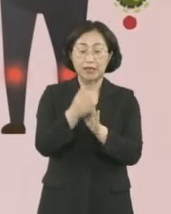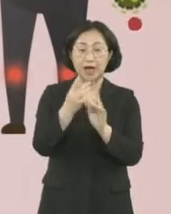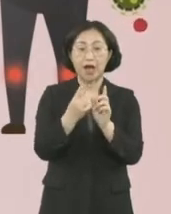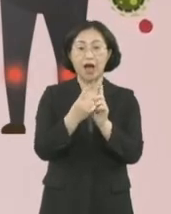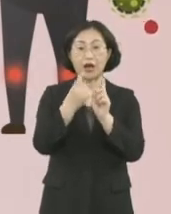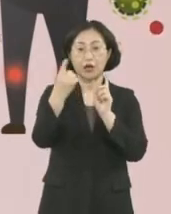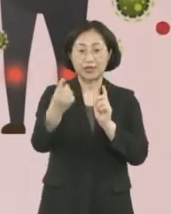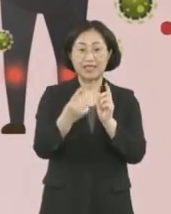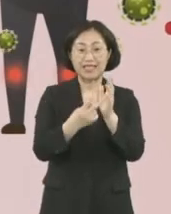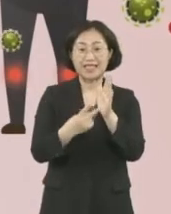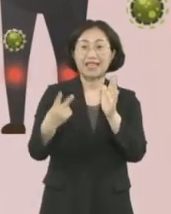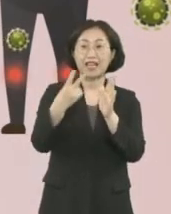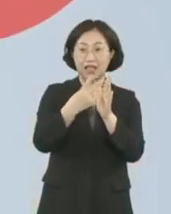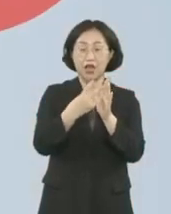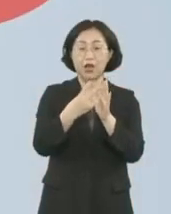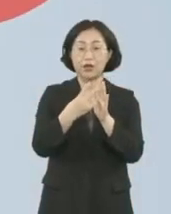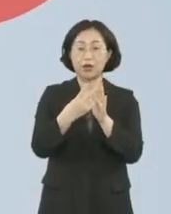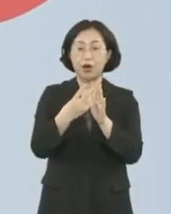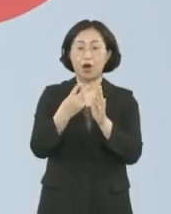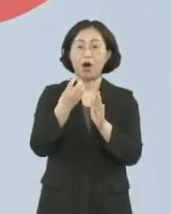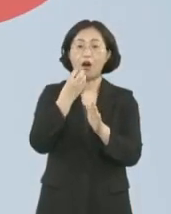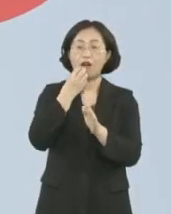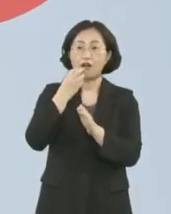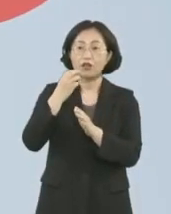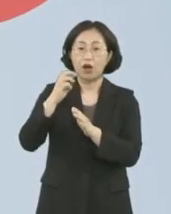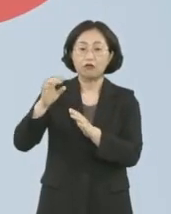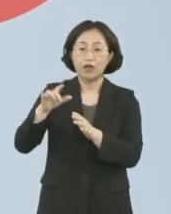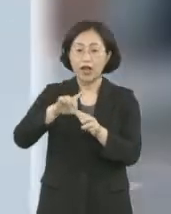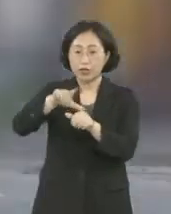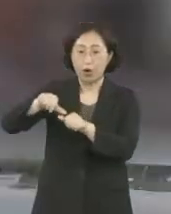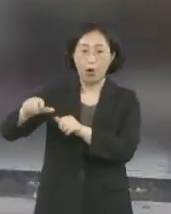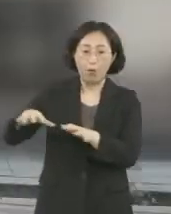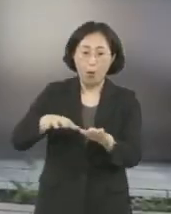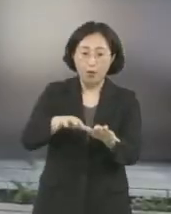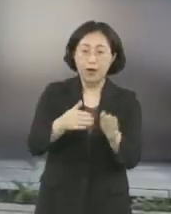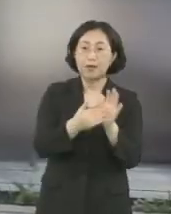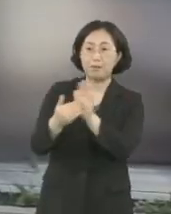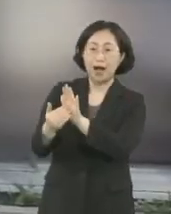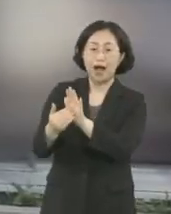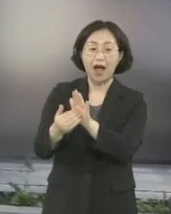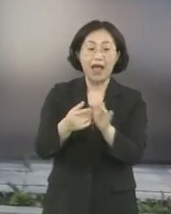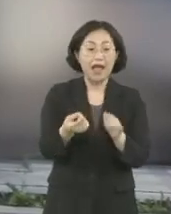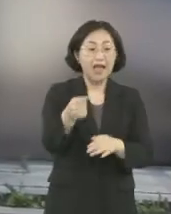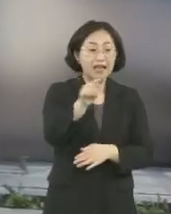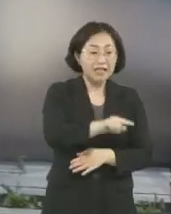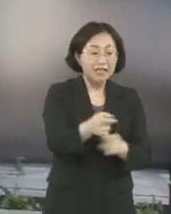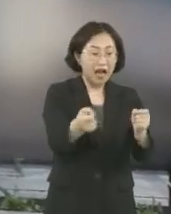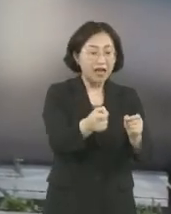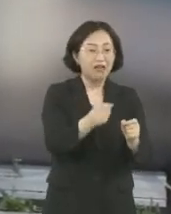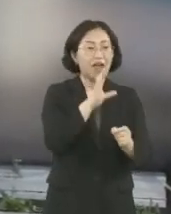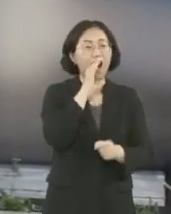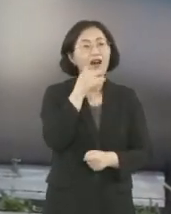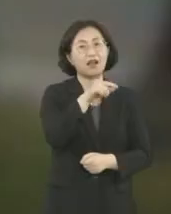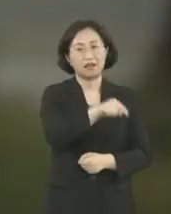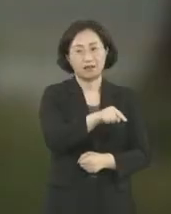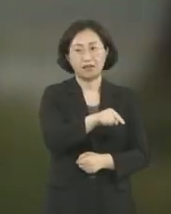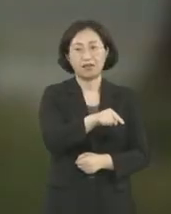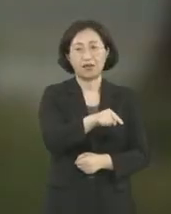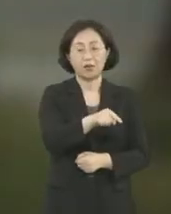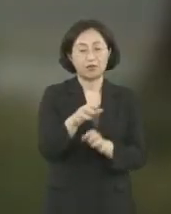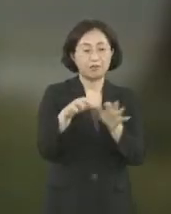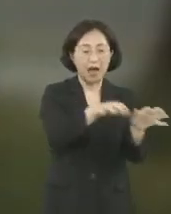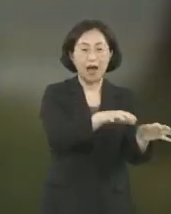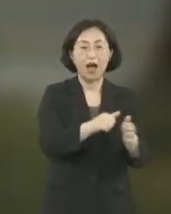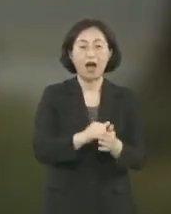거리두기 이 단계를 실시하며 원정 융 차단의 성과를 거두고 있는 반면 인접한 아산지역 용 가는 술렁이고 있습니다